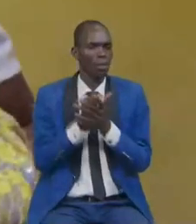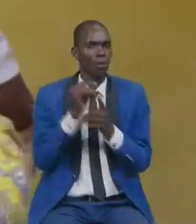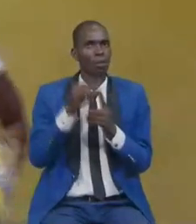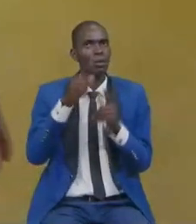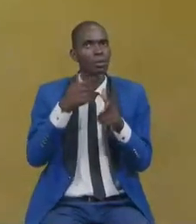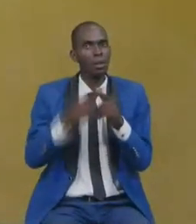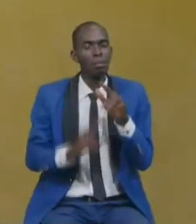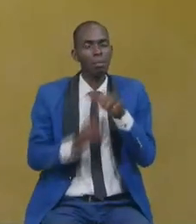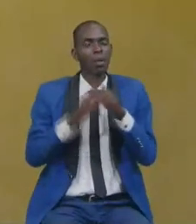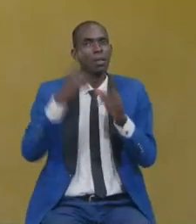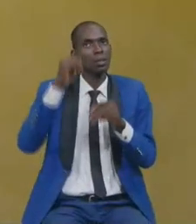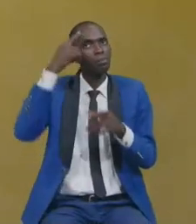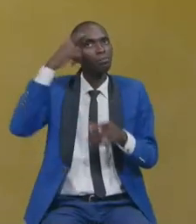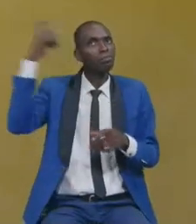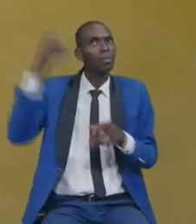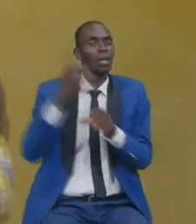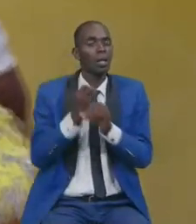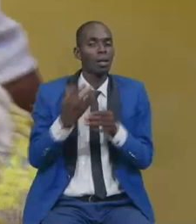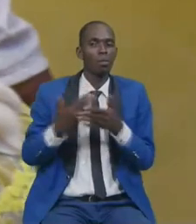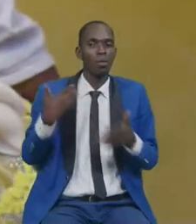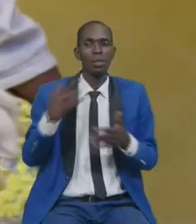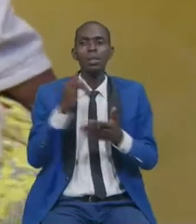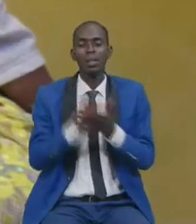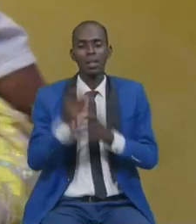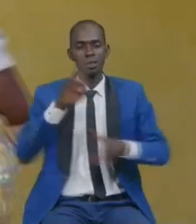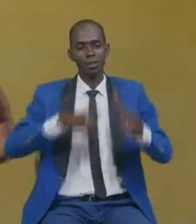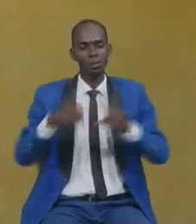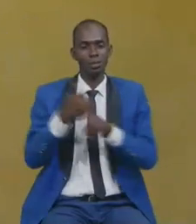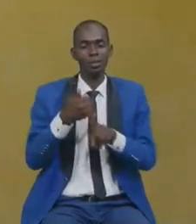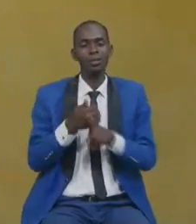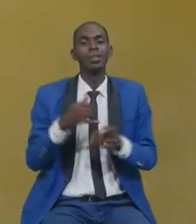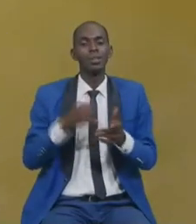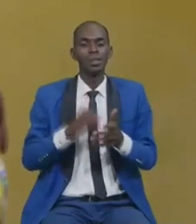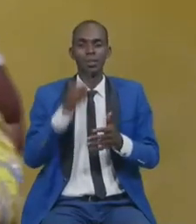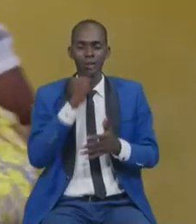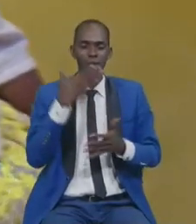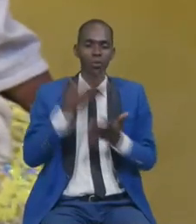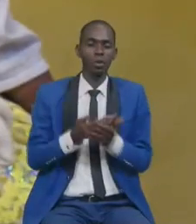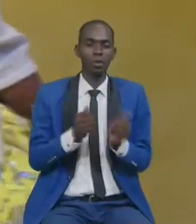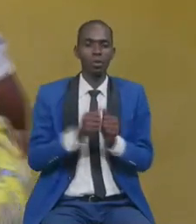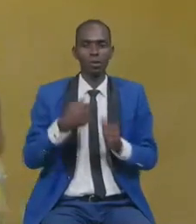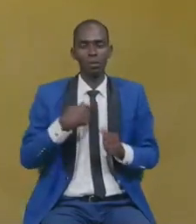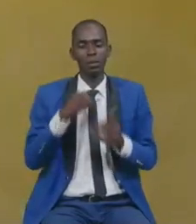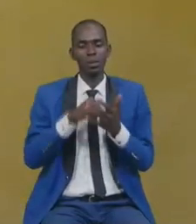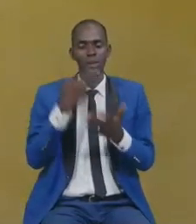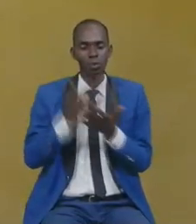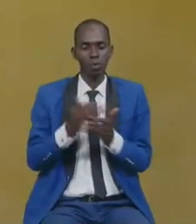immédiatement. J'ai dit, tout va bien pour moi, avec ma famille, et j'ai cru que je ne vais plus pleurer.